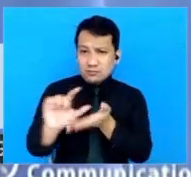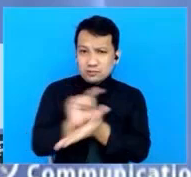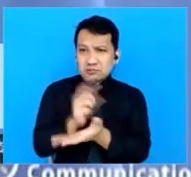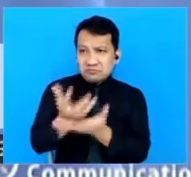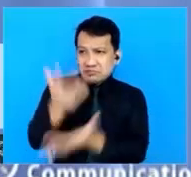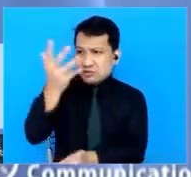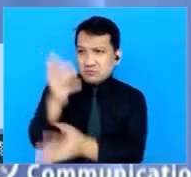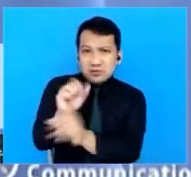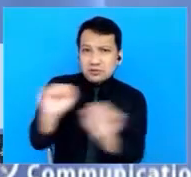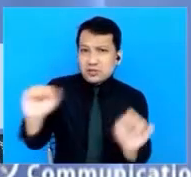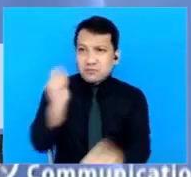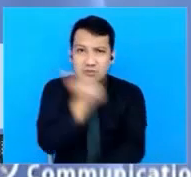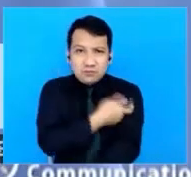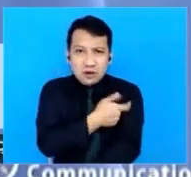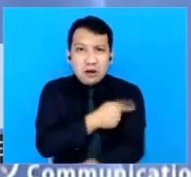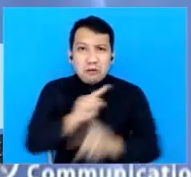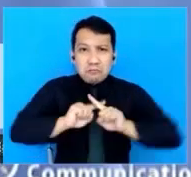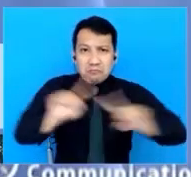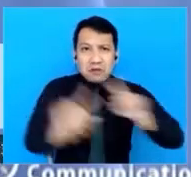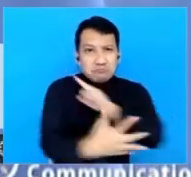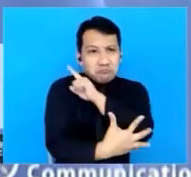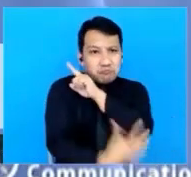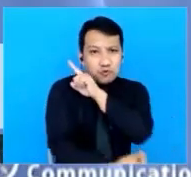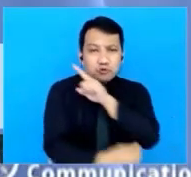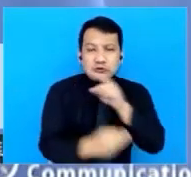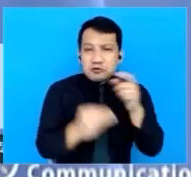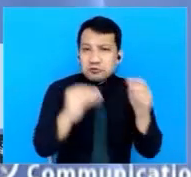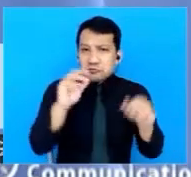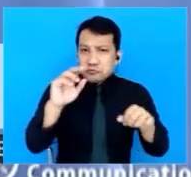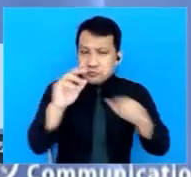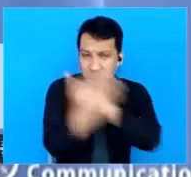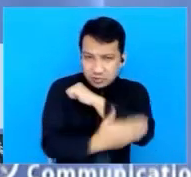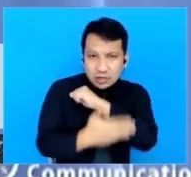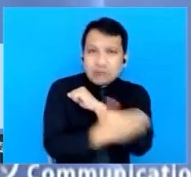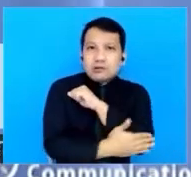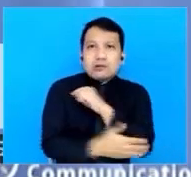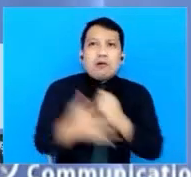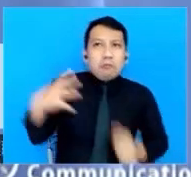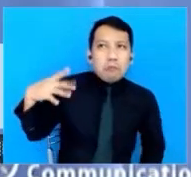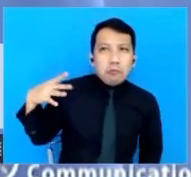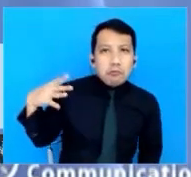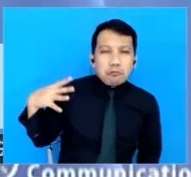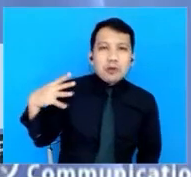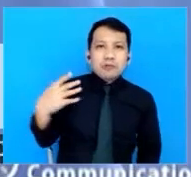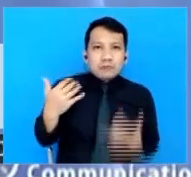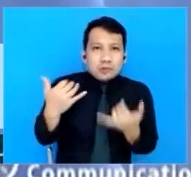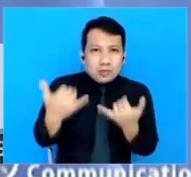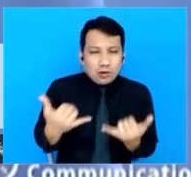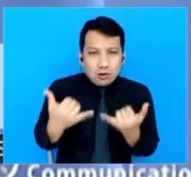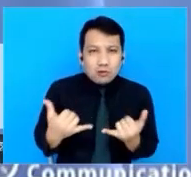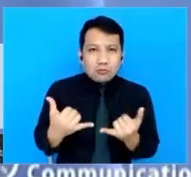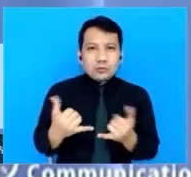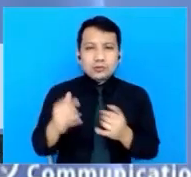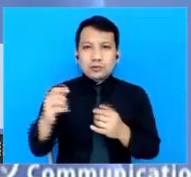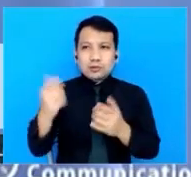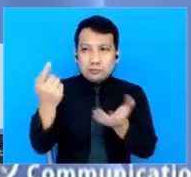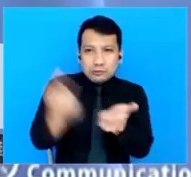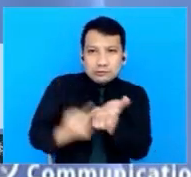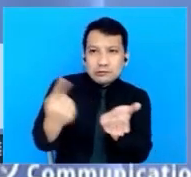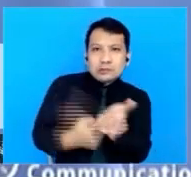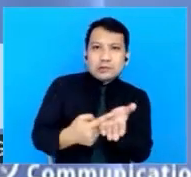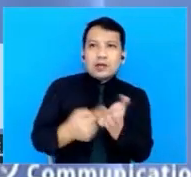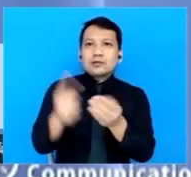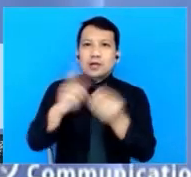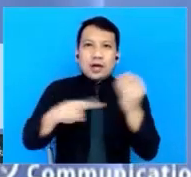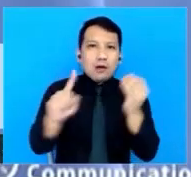while poor nations wait for trickles. They now talk of booster shots while